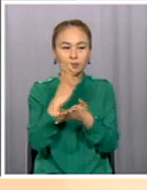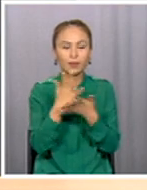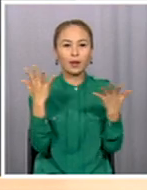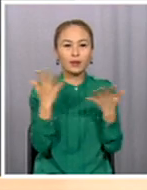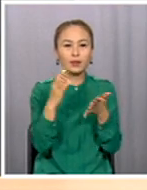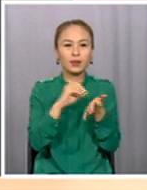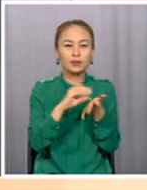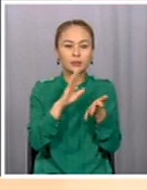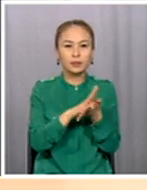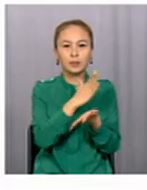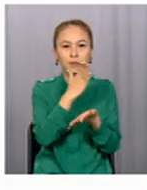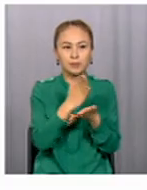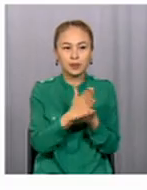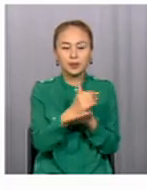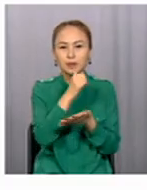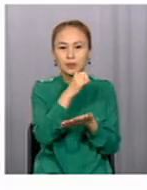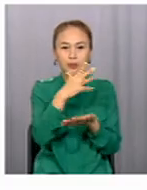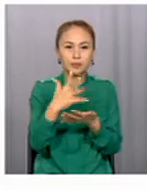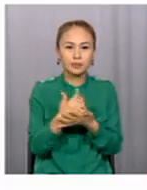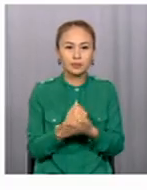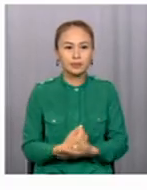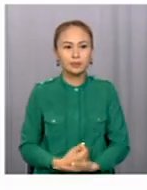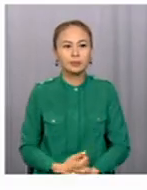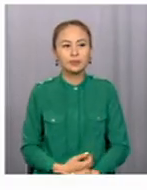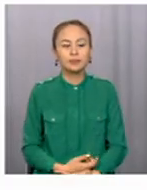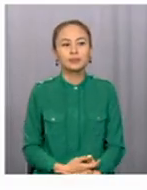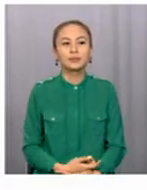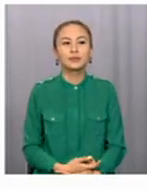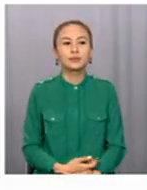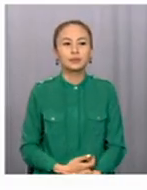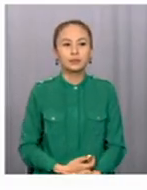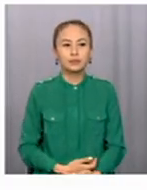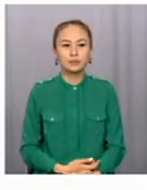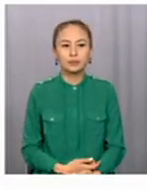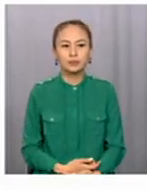әріптер жасырынғанын тауып көріңдер.